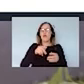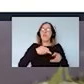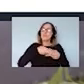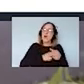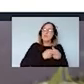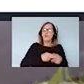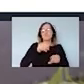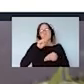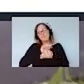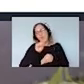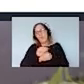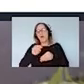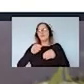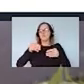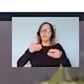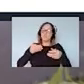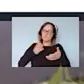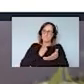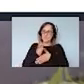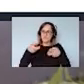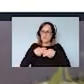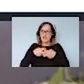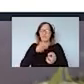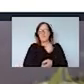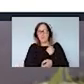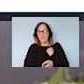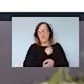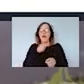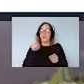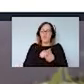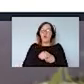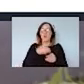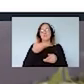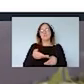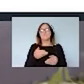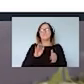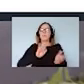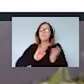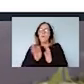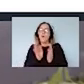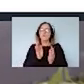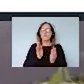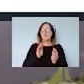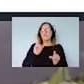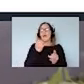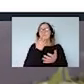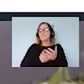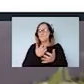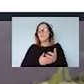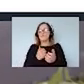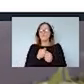pracy i edukacji zdalnej, to polecam też bloga CDT-u, gdzie pracuję. A taka metodyczna inspiracja, jak to